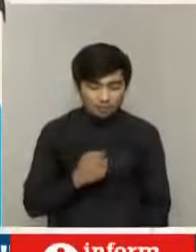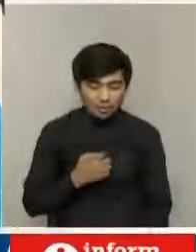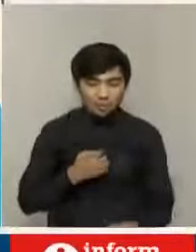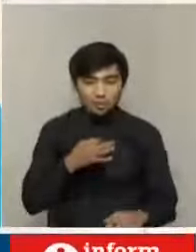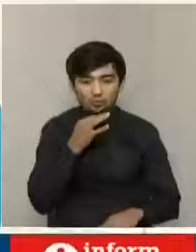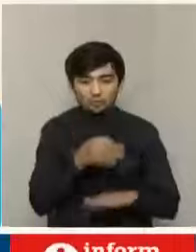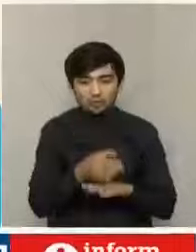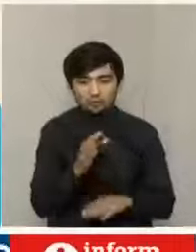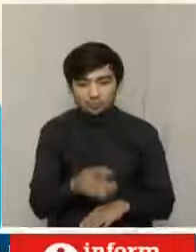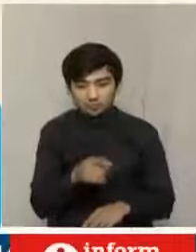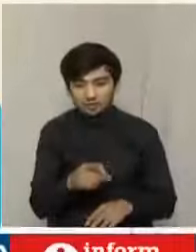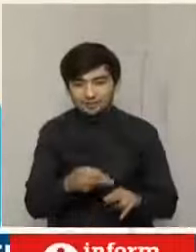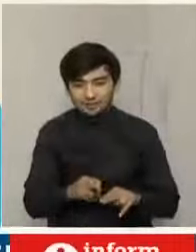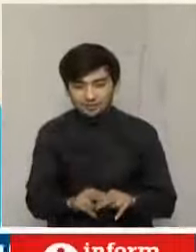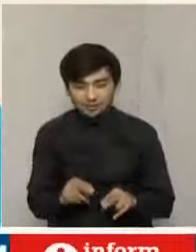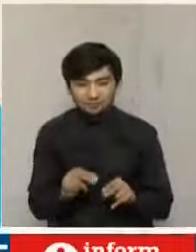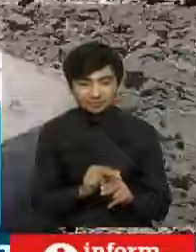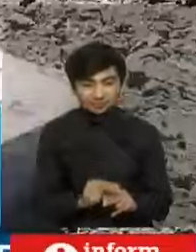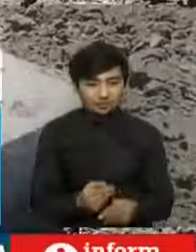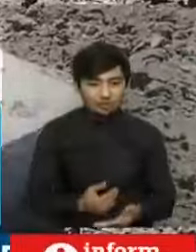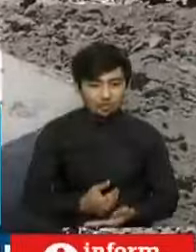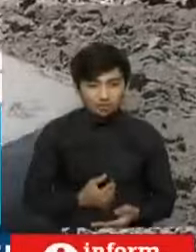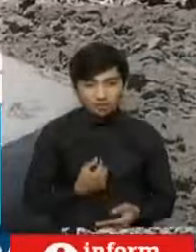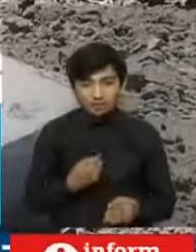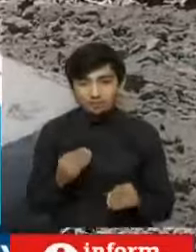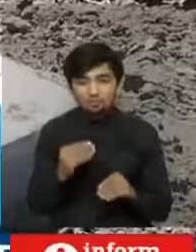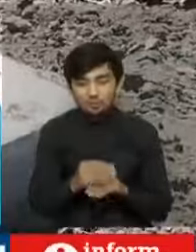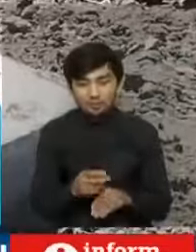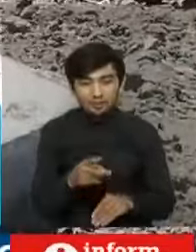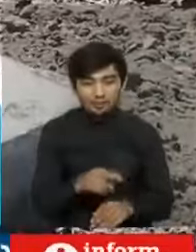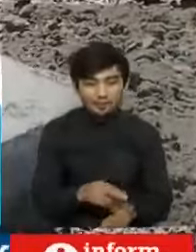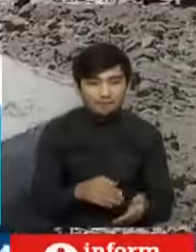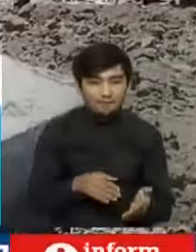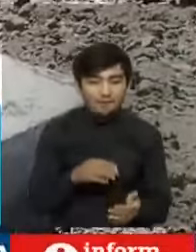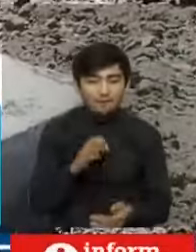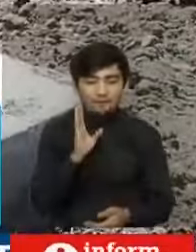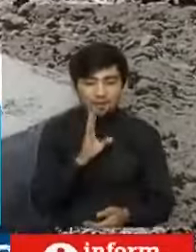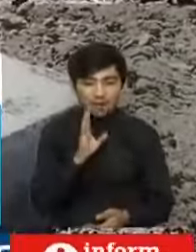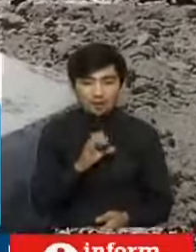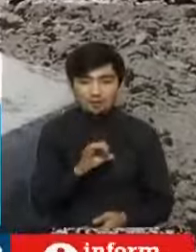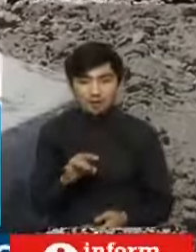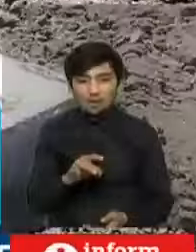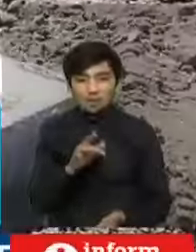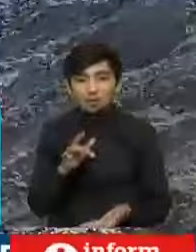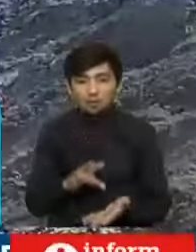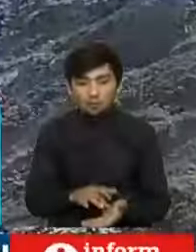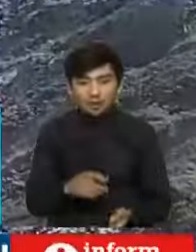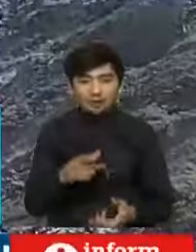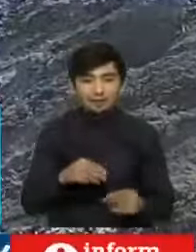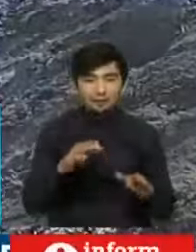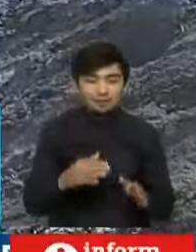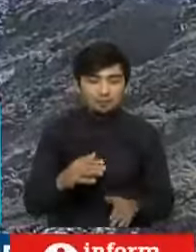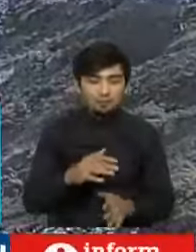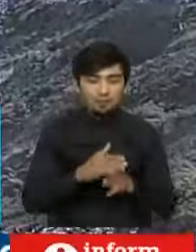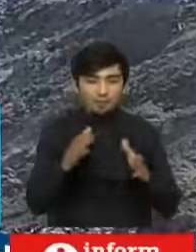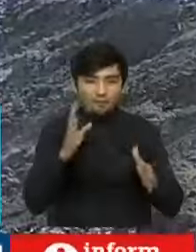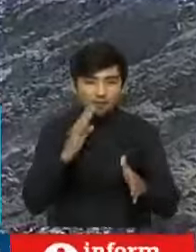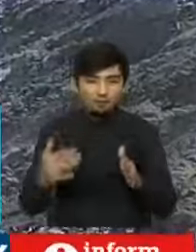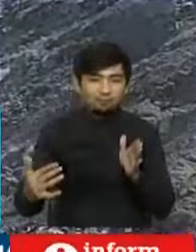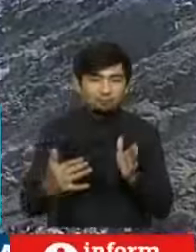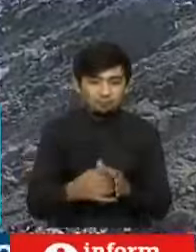что затворы, к которым у жителей претензии, установлены для выпуска воды из города. А с той стороны, откуда может прийти большая вода,